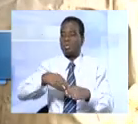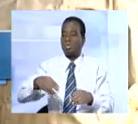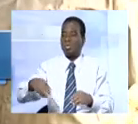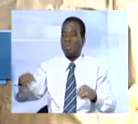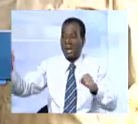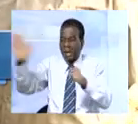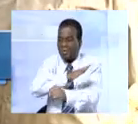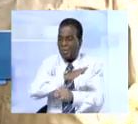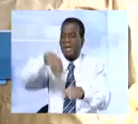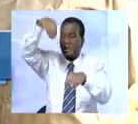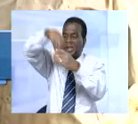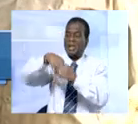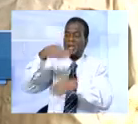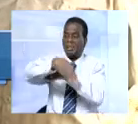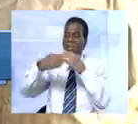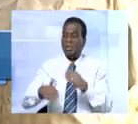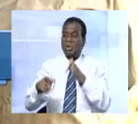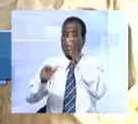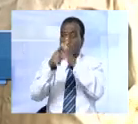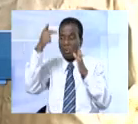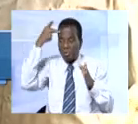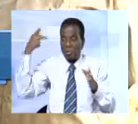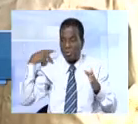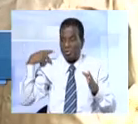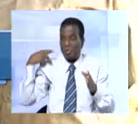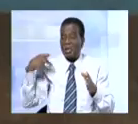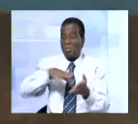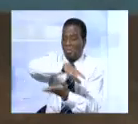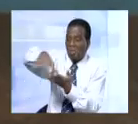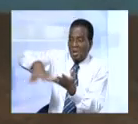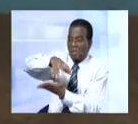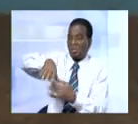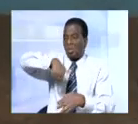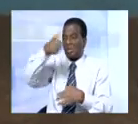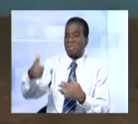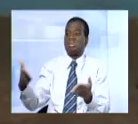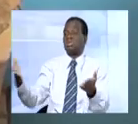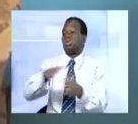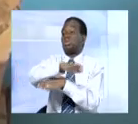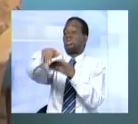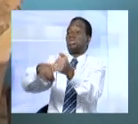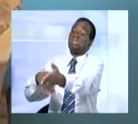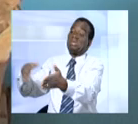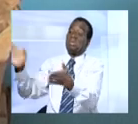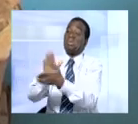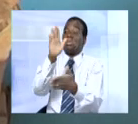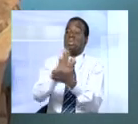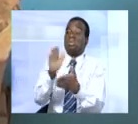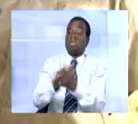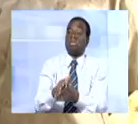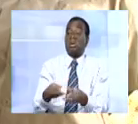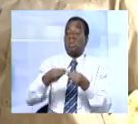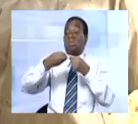dans des bureaux, le sous-préfet même confondu aux autres agents. Les régies sont couchées par terre, poussiéreux, parce qu'on ne